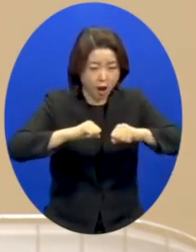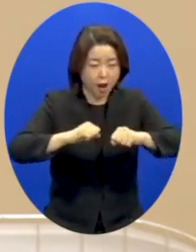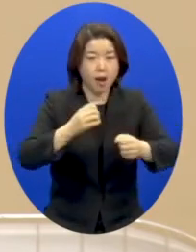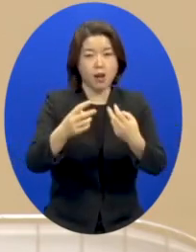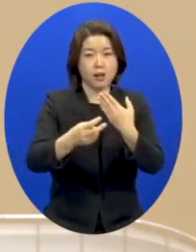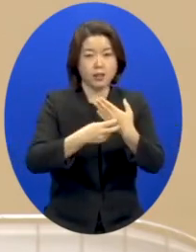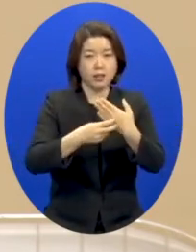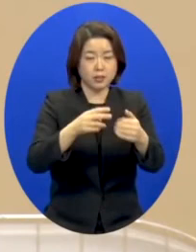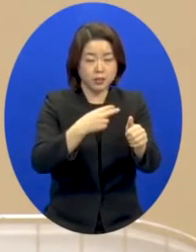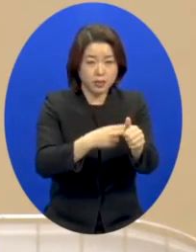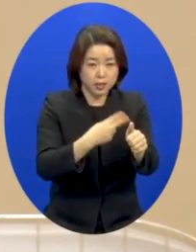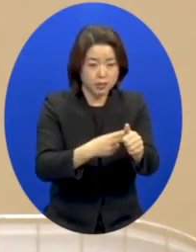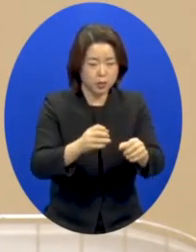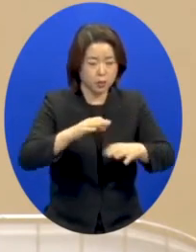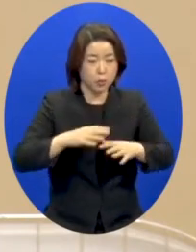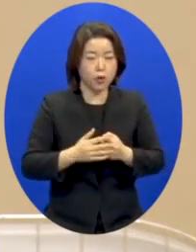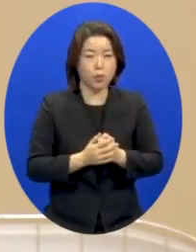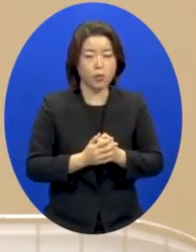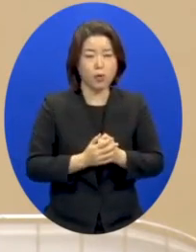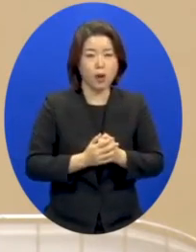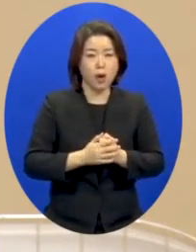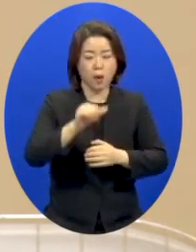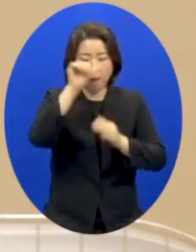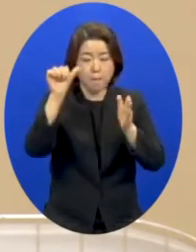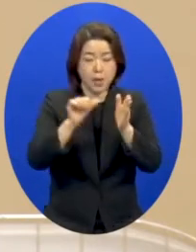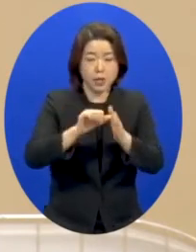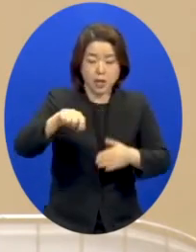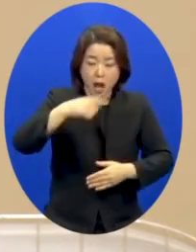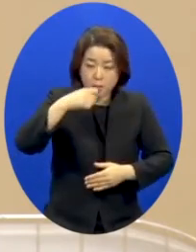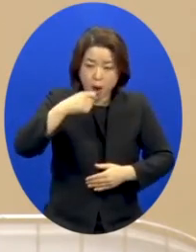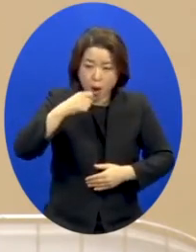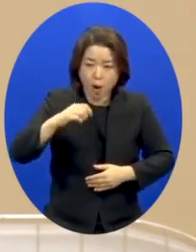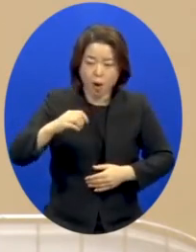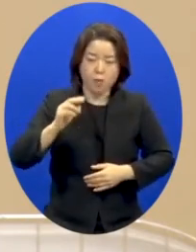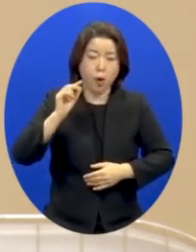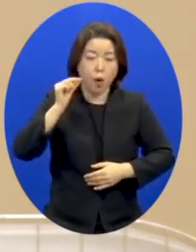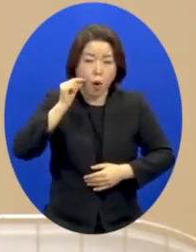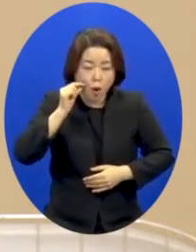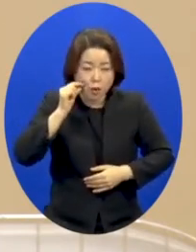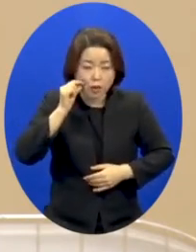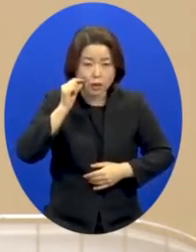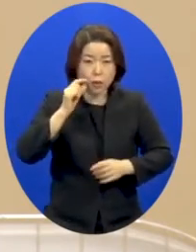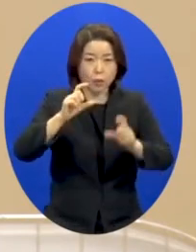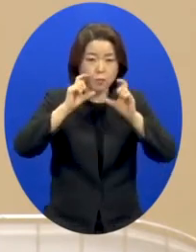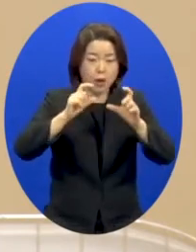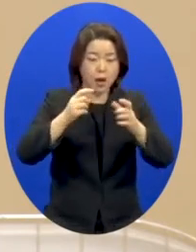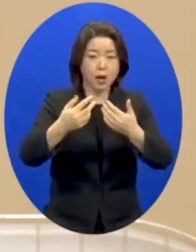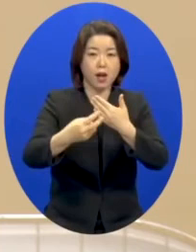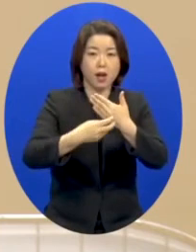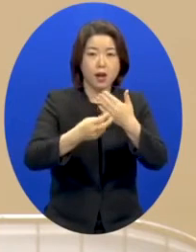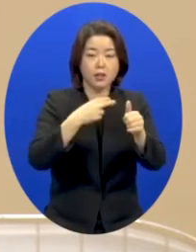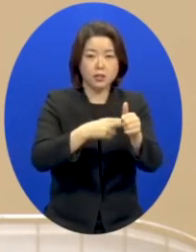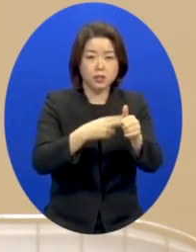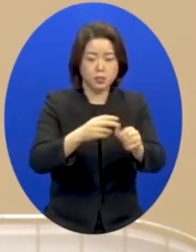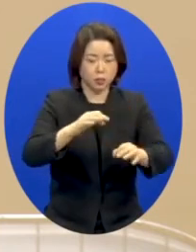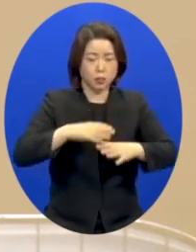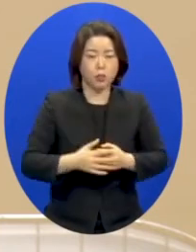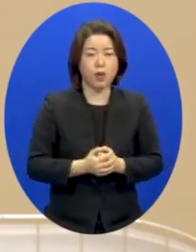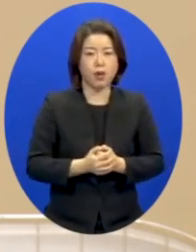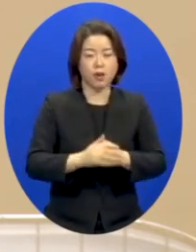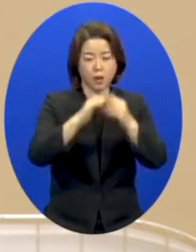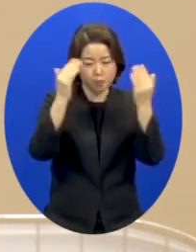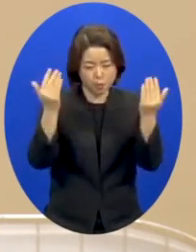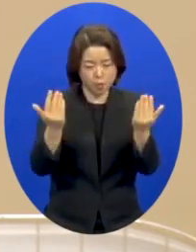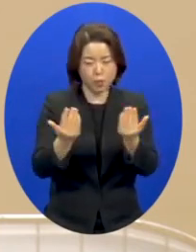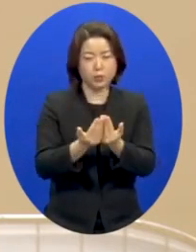입으로 음식을 삼켜 먹을 수 없다던 교수님도 놀라워합니다. 모두가 하나님의 살아계심을 보고 있다고 고백하였습니다.